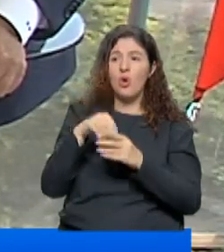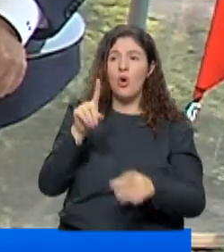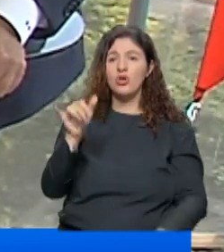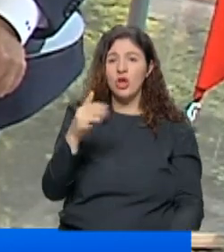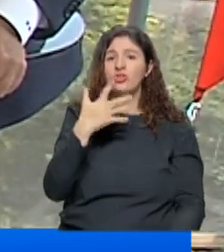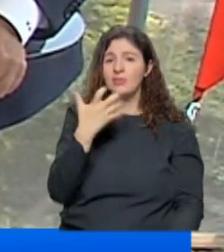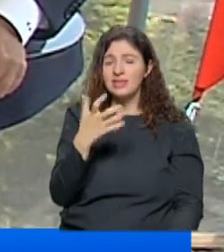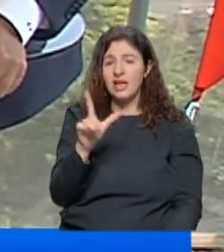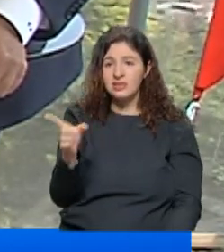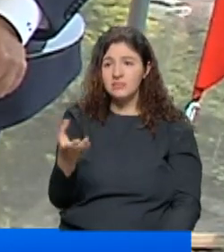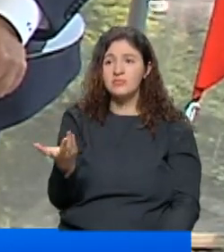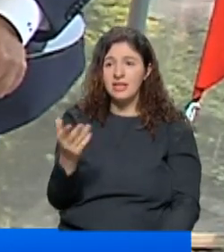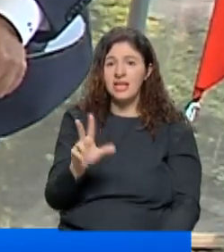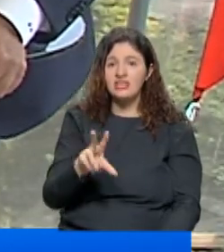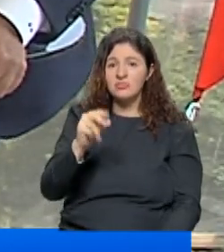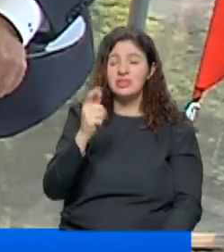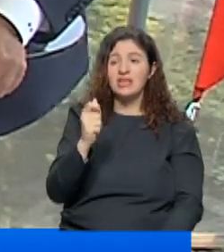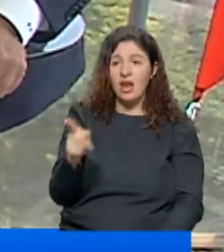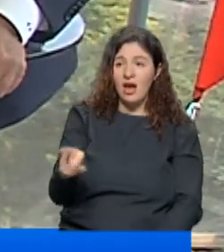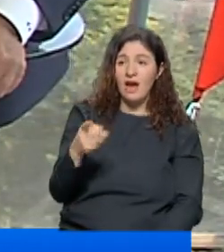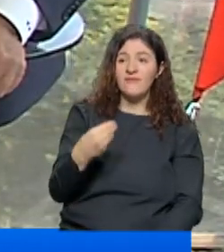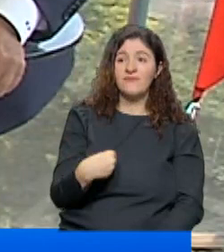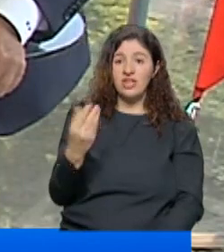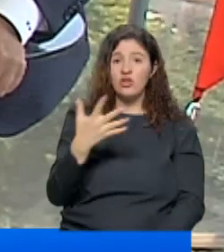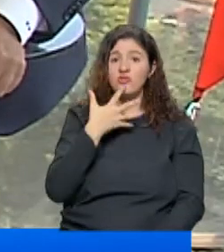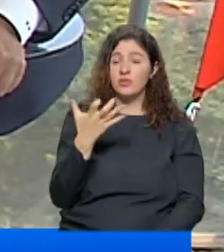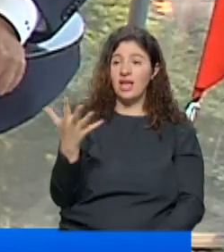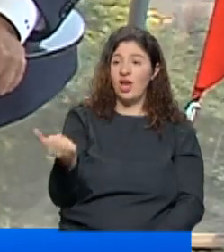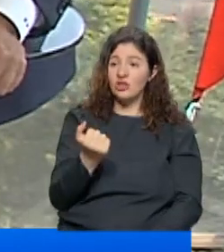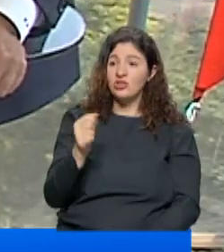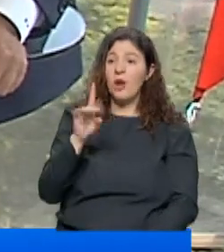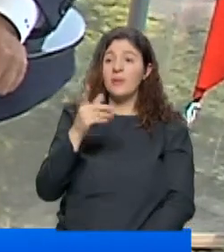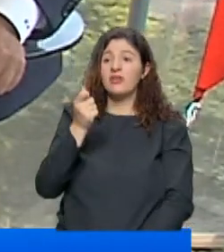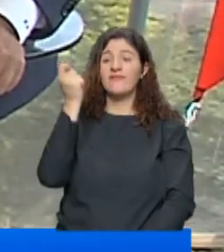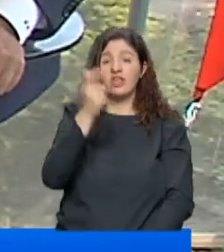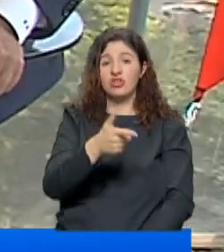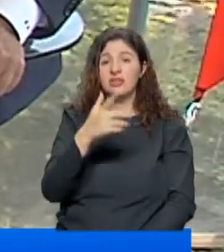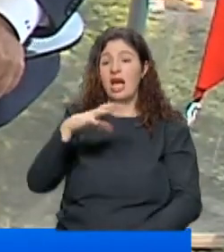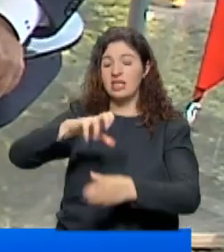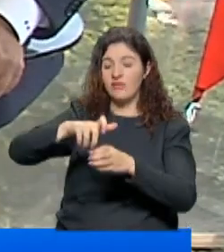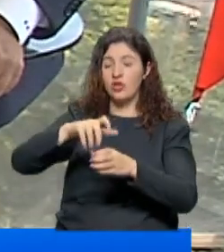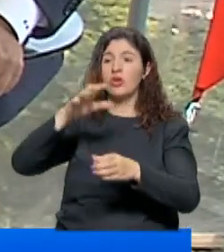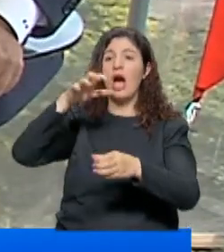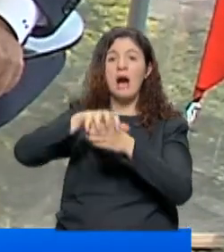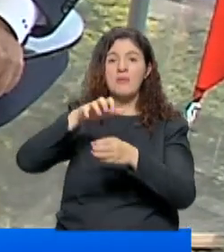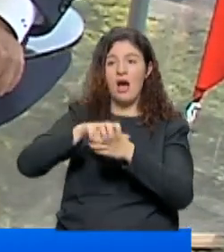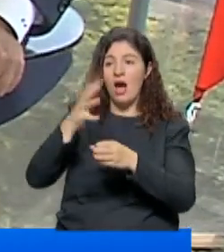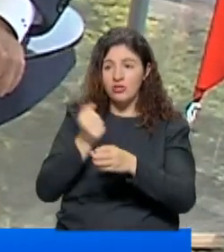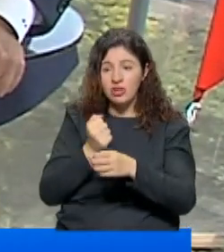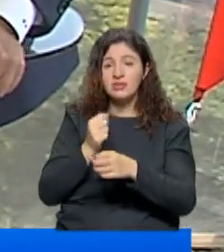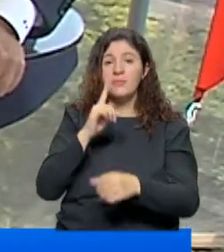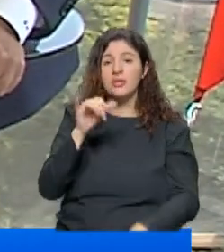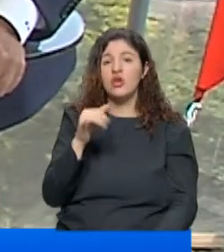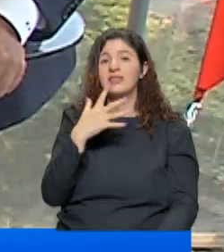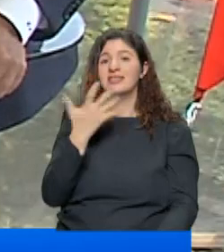kilo domates lazım. Yani 70 lira vereceksin domates alacaksın, 15 lira vereceksin kavanoz ve kapak alacaksın. 1